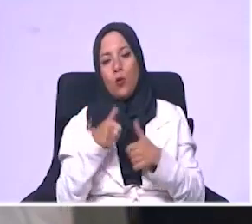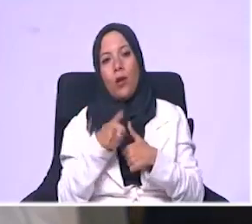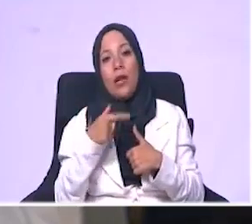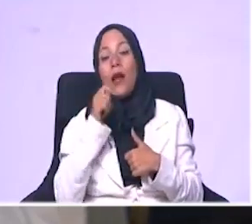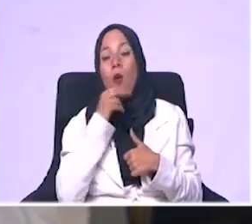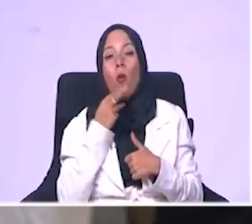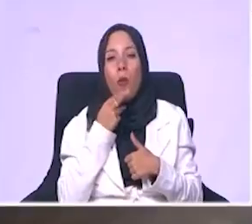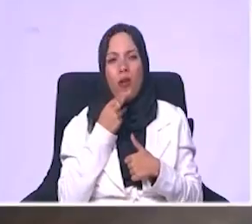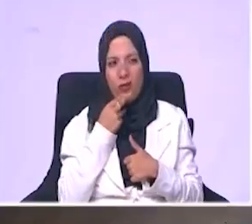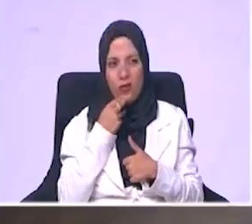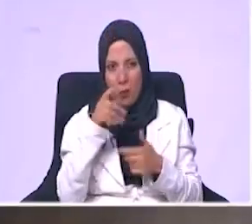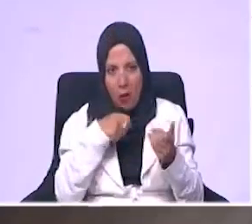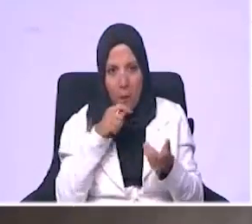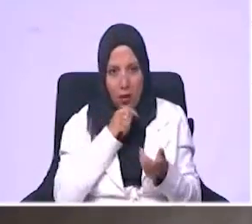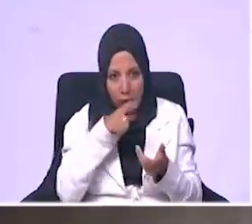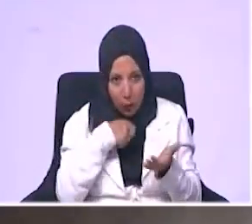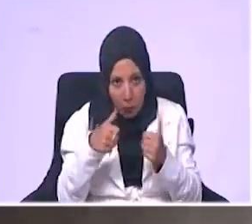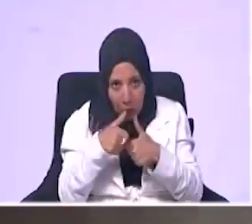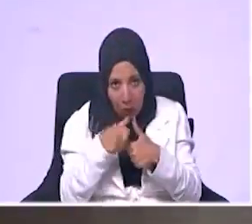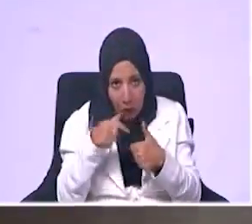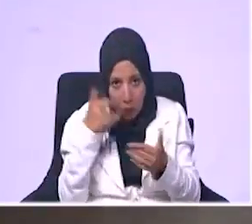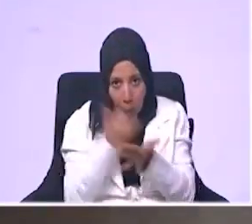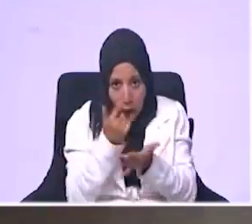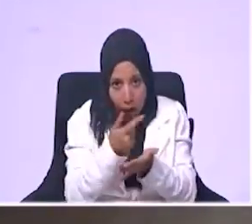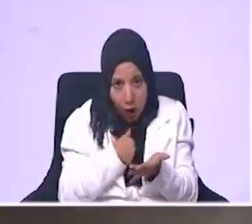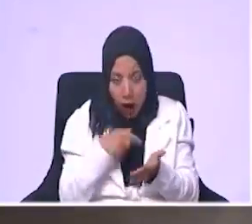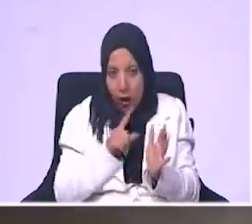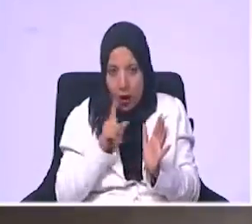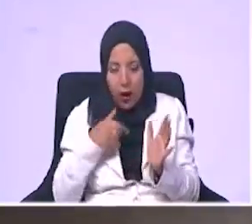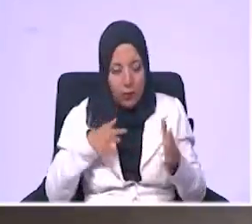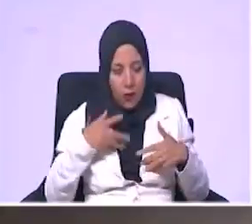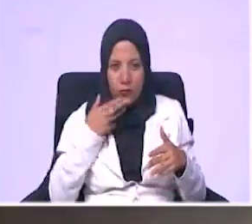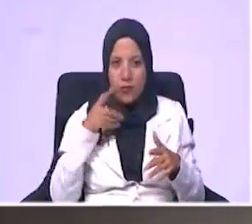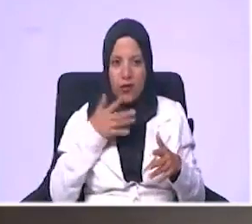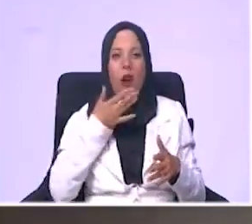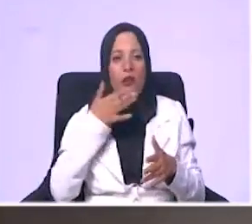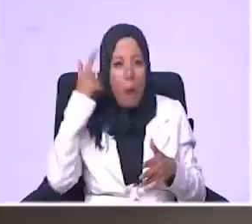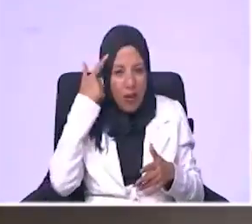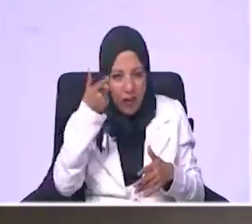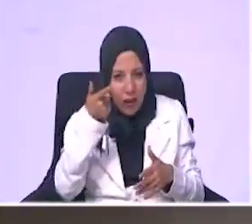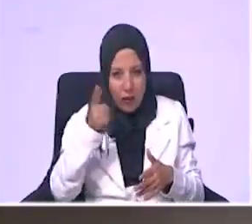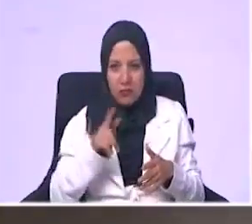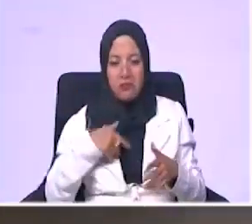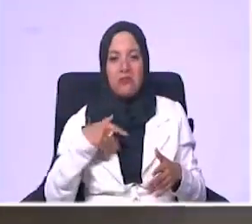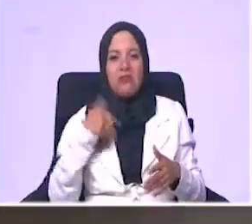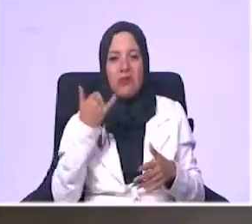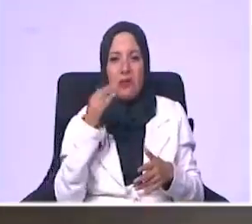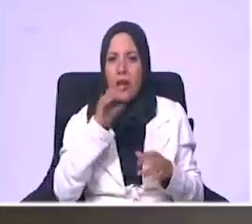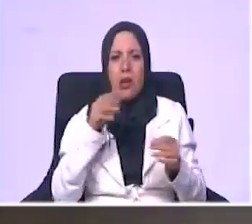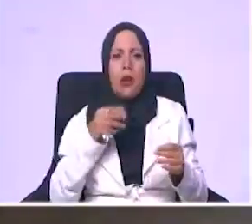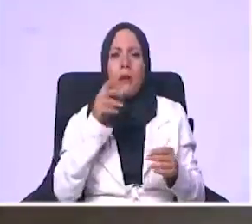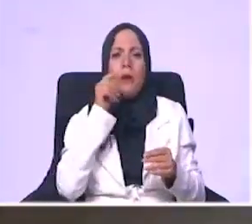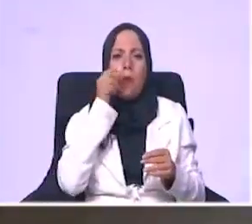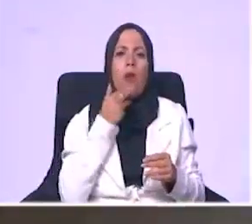الرجاله في الشغل بقى وانا في الشغل الرجاله بتحاول تبين ان انا مش هقدر اخلص الشغل زي الراجل